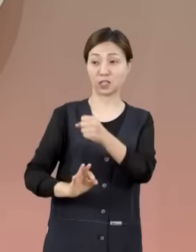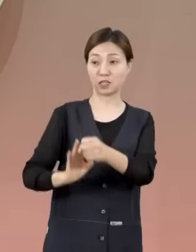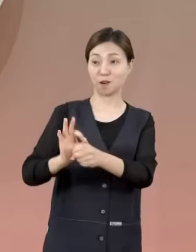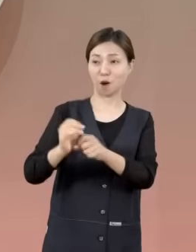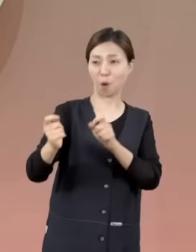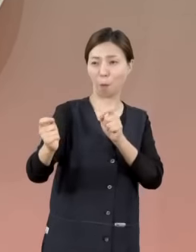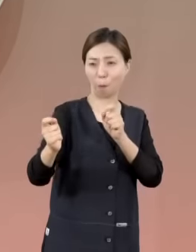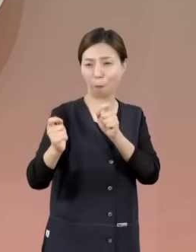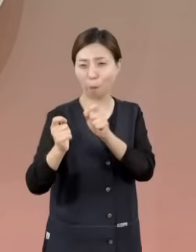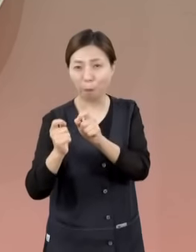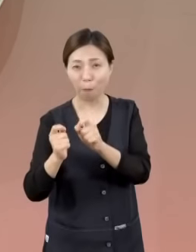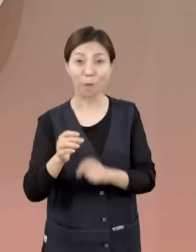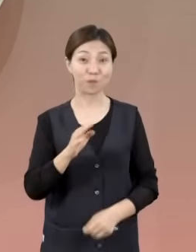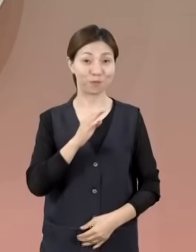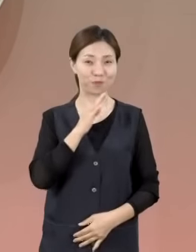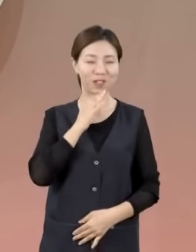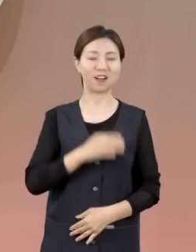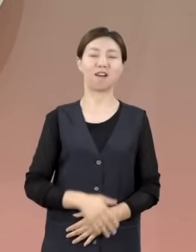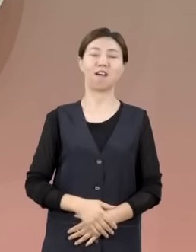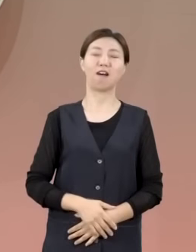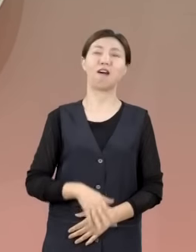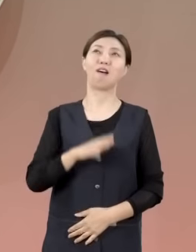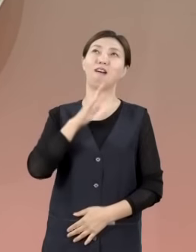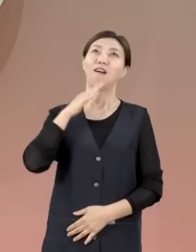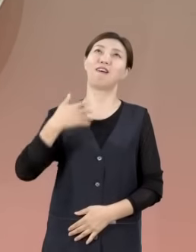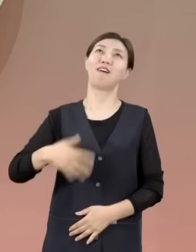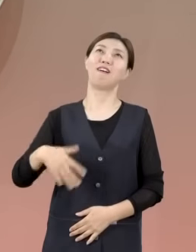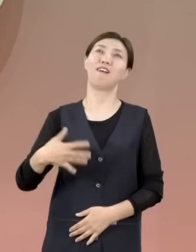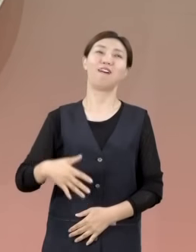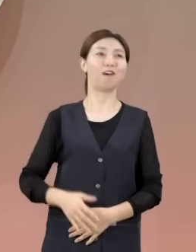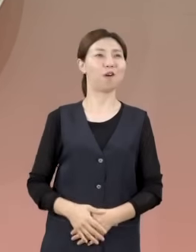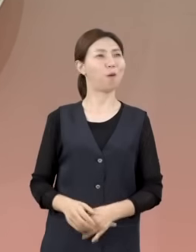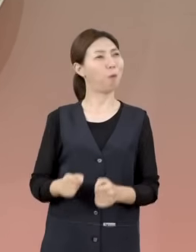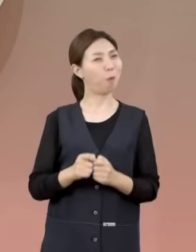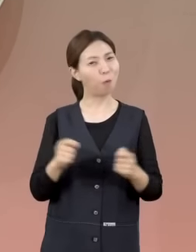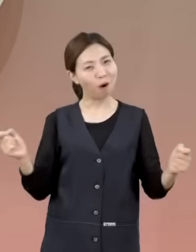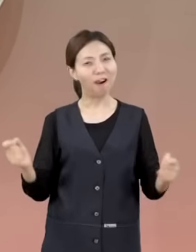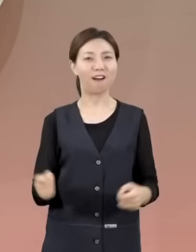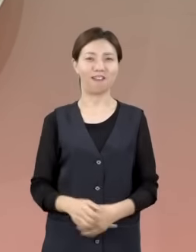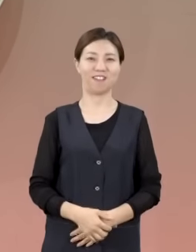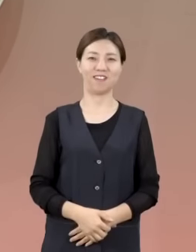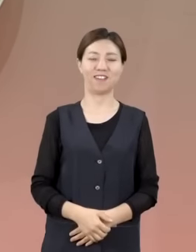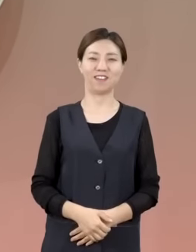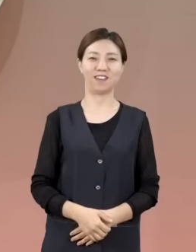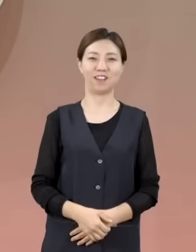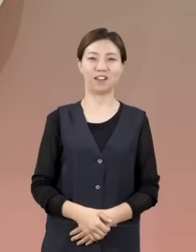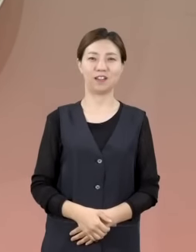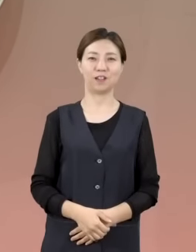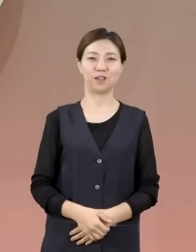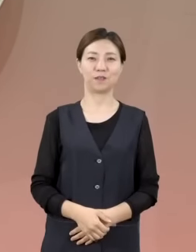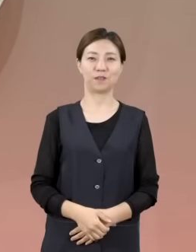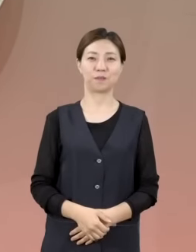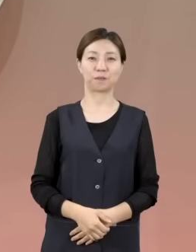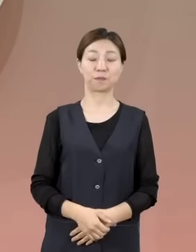넘어가는데 아 뭐 이제 내일 모래면 이제 10년이 다가오겠네요 와 진짜